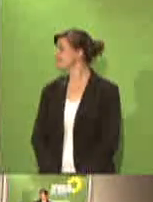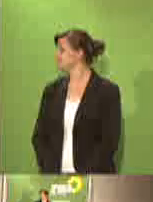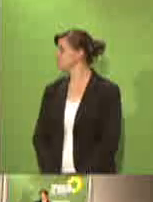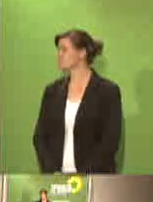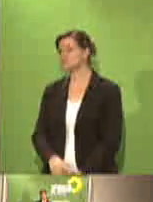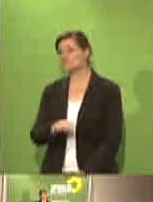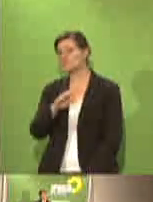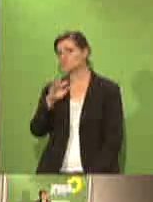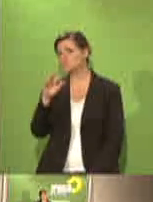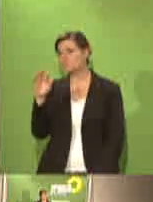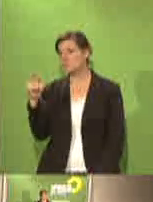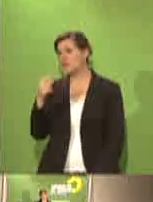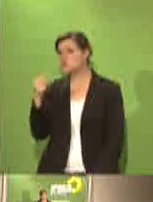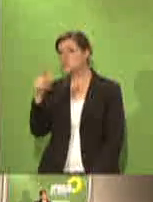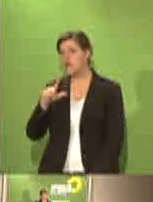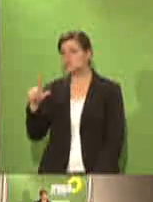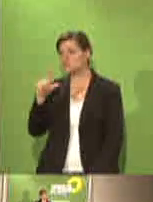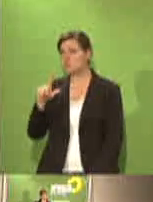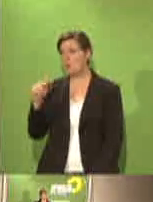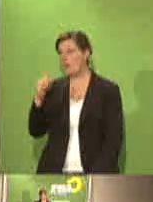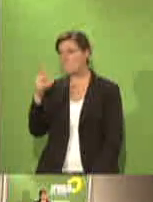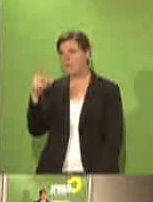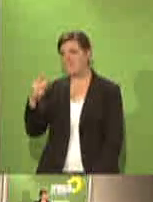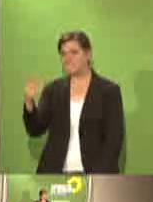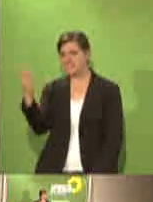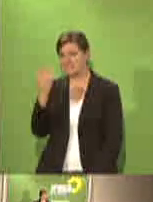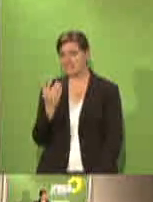Vereinzelte beim KV Gütersloh.